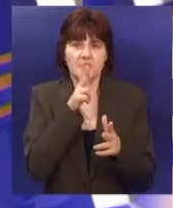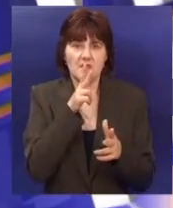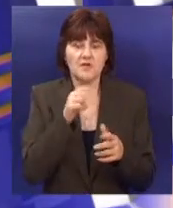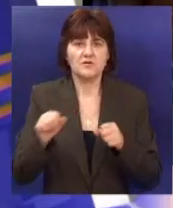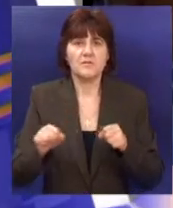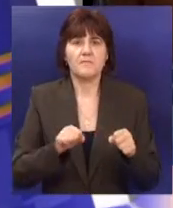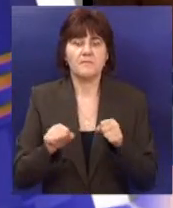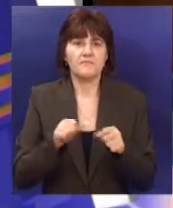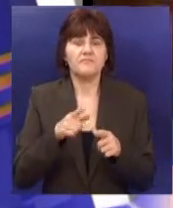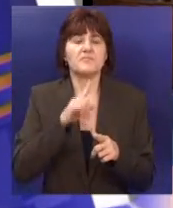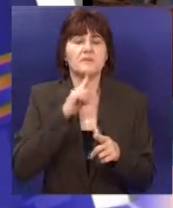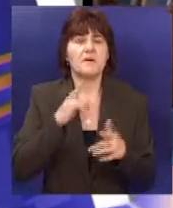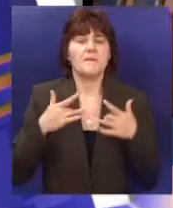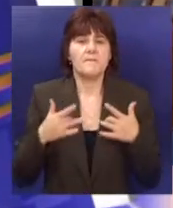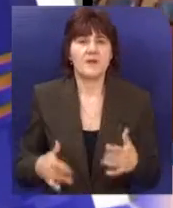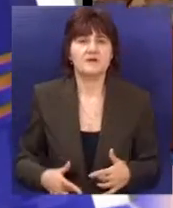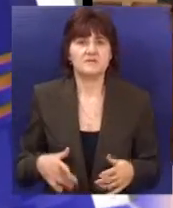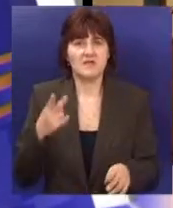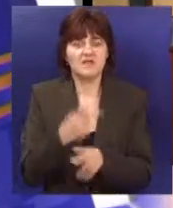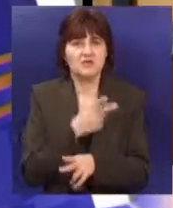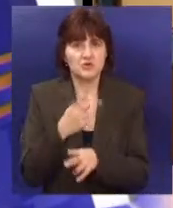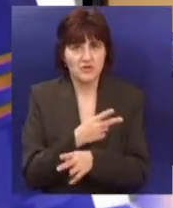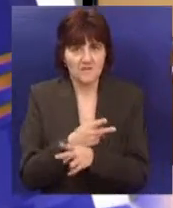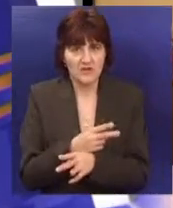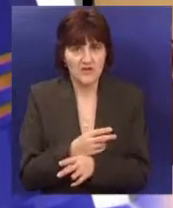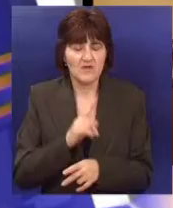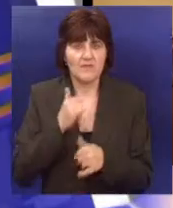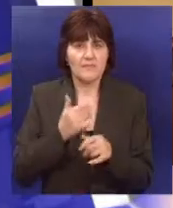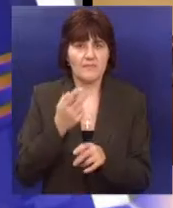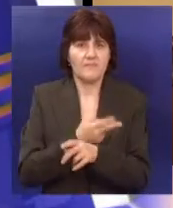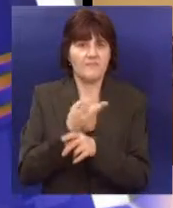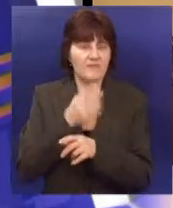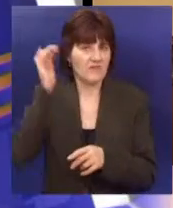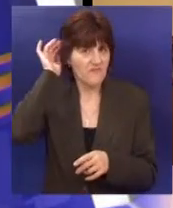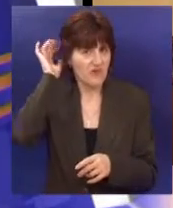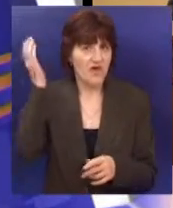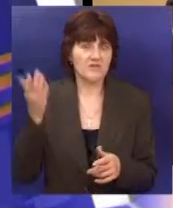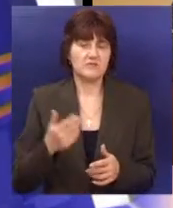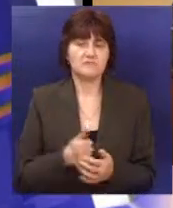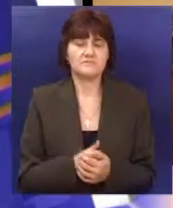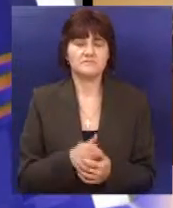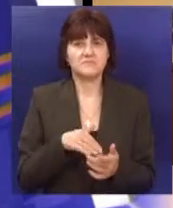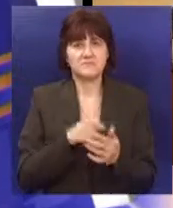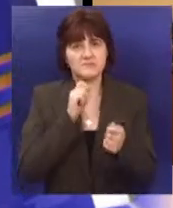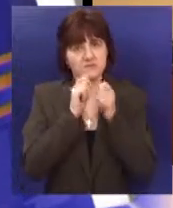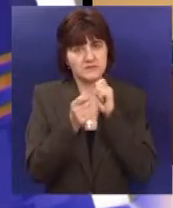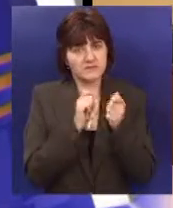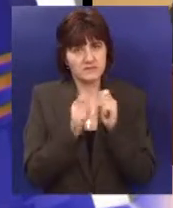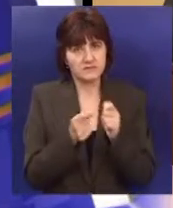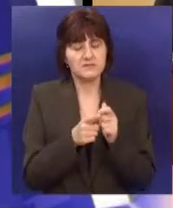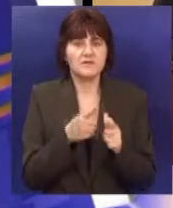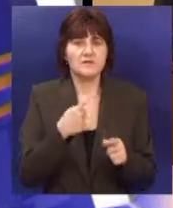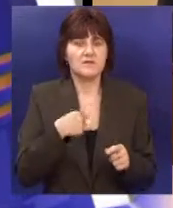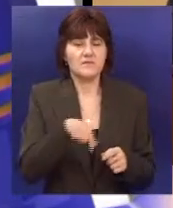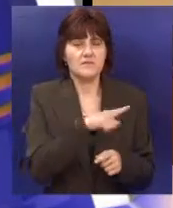države i predsjednikom vlade. Na jučerašnjoj sednici vlade nije bilo reči o protestu poljoprivrednika iz Vojvodine, a direktor vladine kancelarije za saradnju